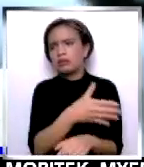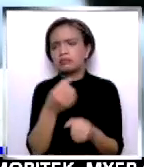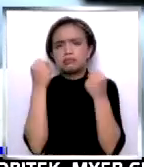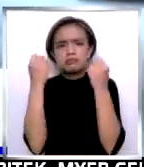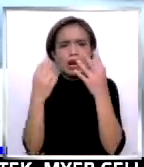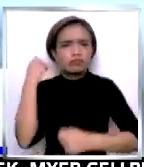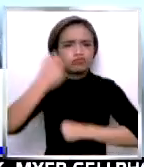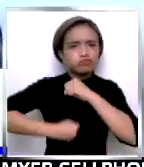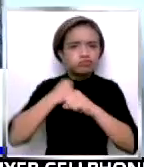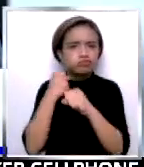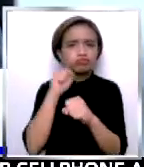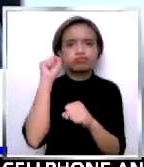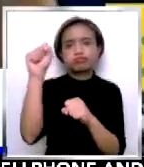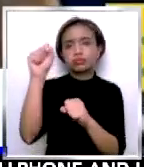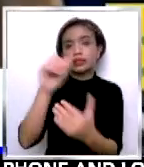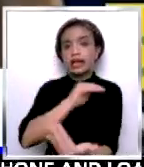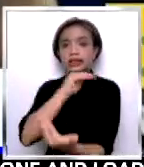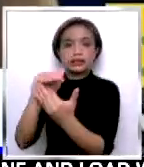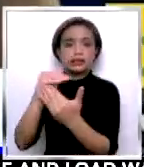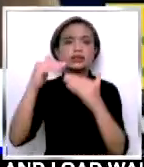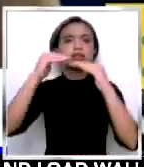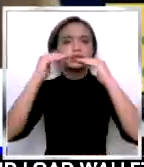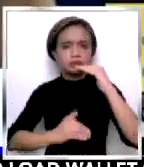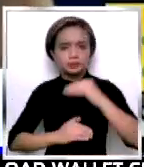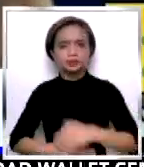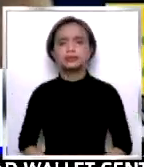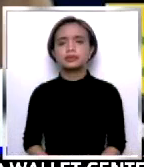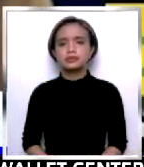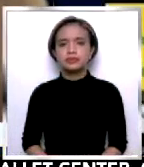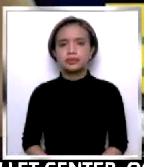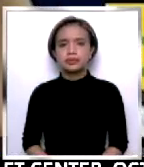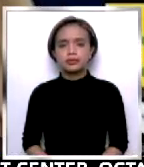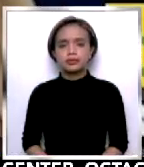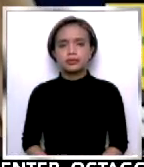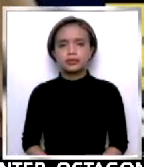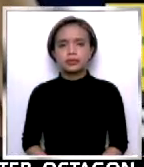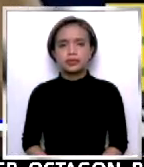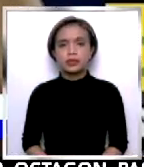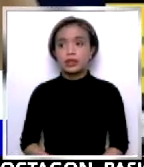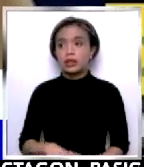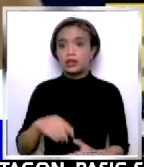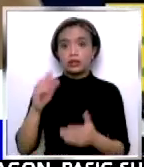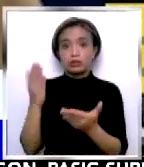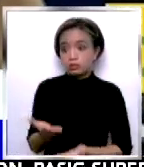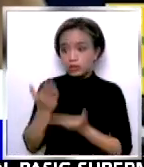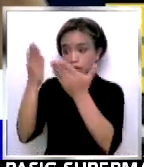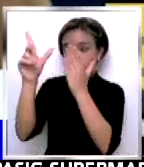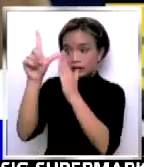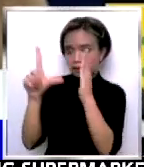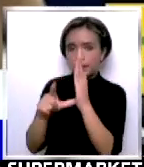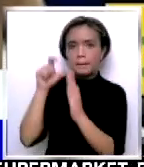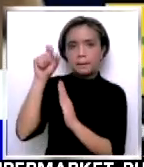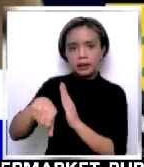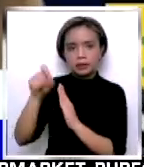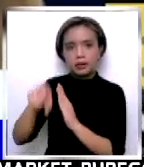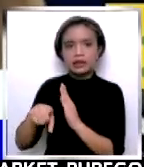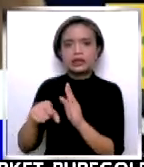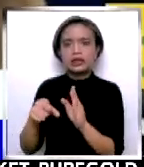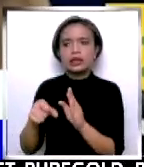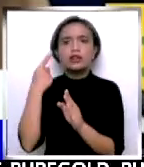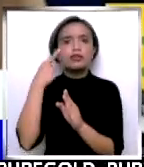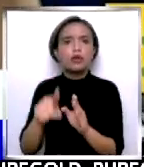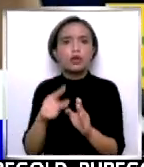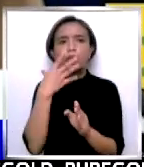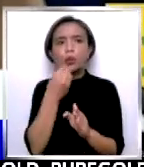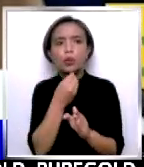pakikibaka laban sa diskriminasyon. Ang mga batas na ating sinusulong ay dapat magsusulong sa mga hindi pa protektado under the law.